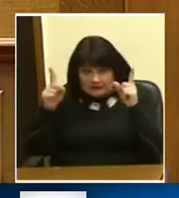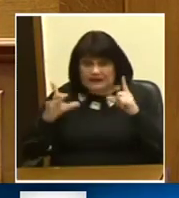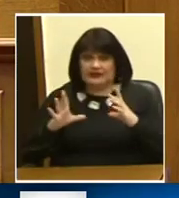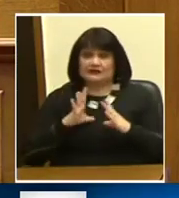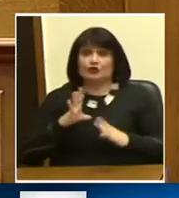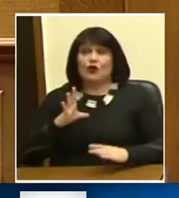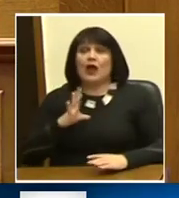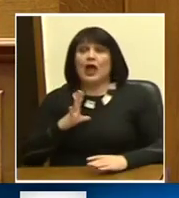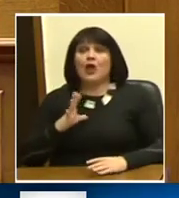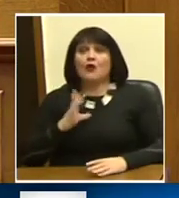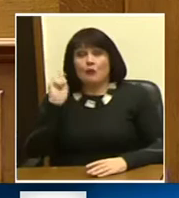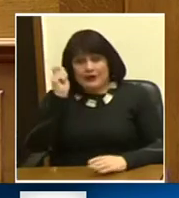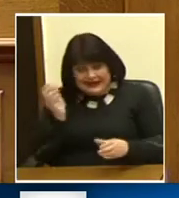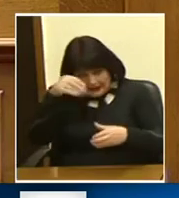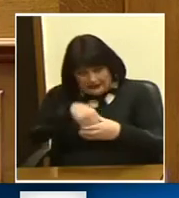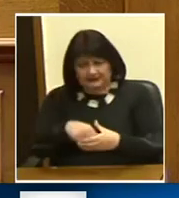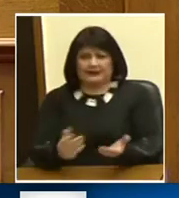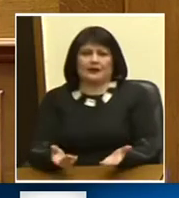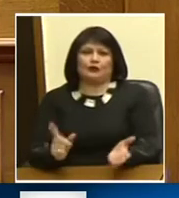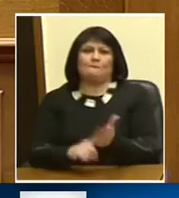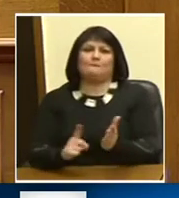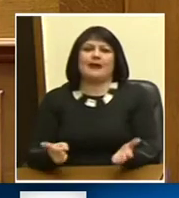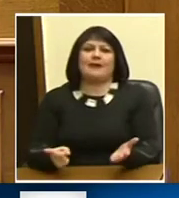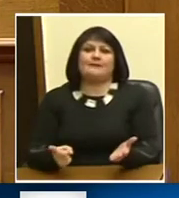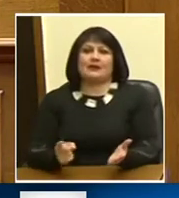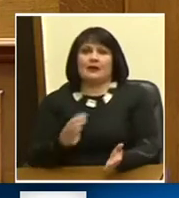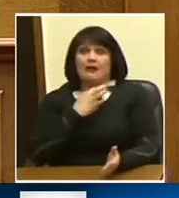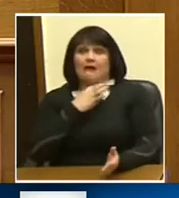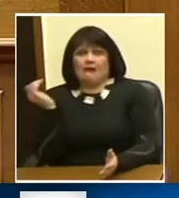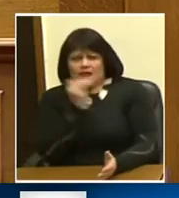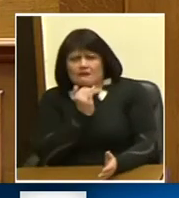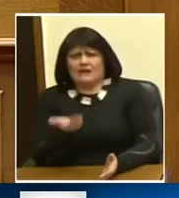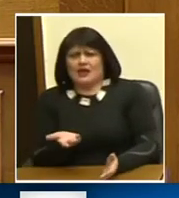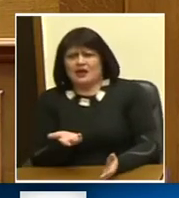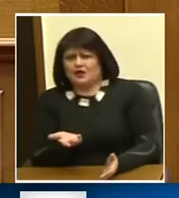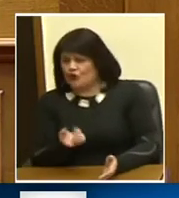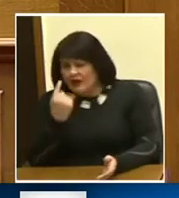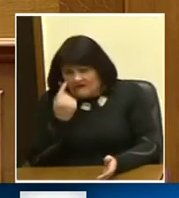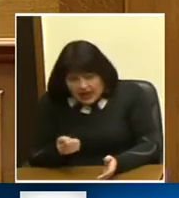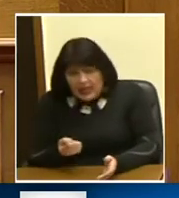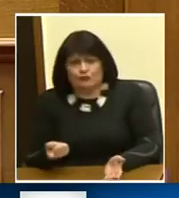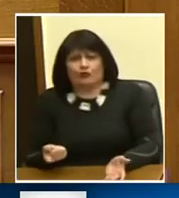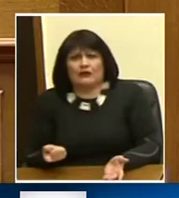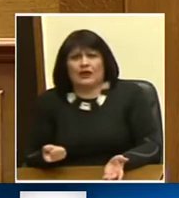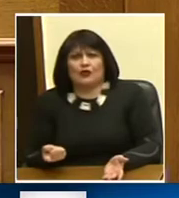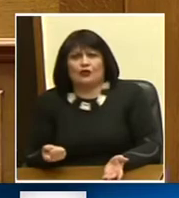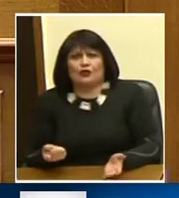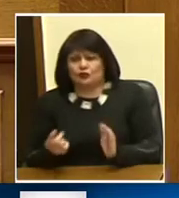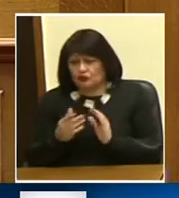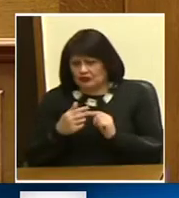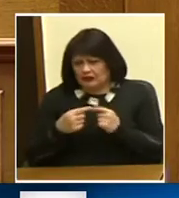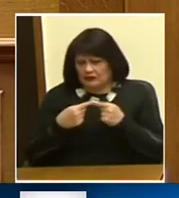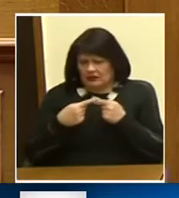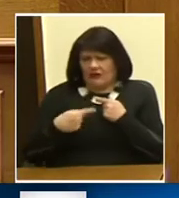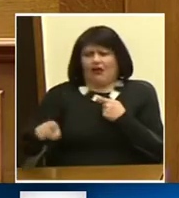πολιτική πράξη. Δεν είναι κατεπήγον όταν βλέπουμε ότι απέχει τόσο μεγάλο